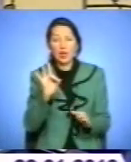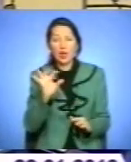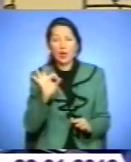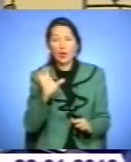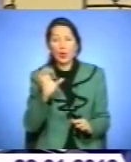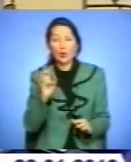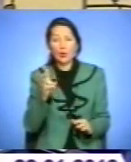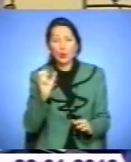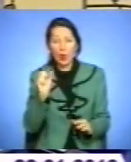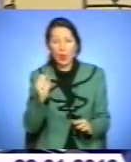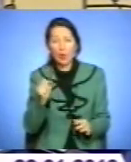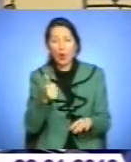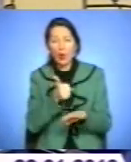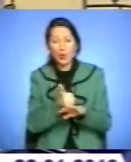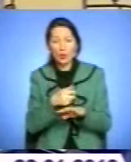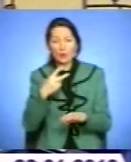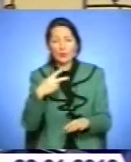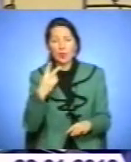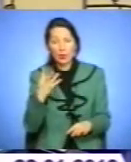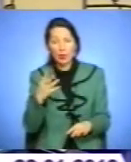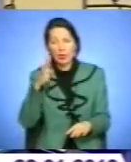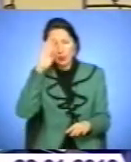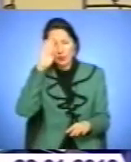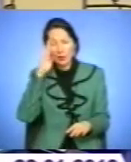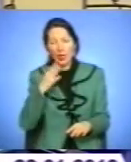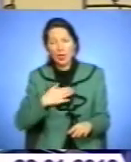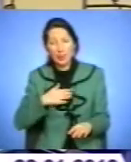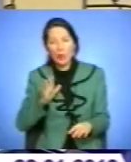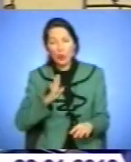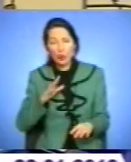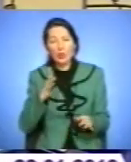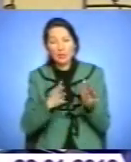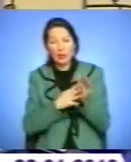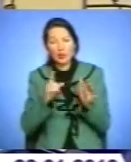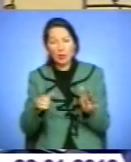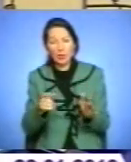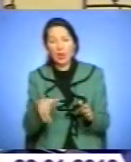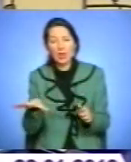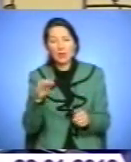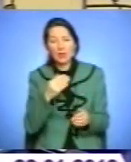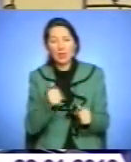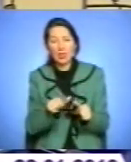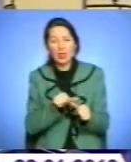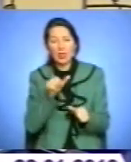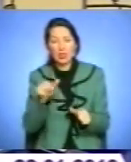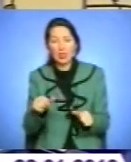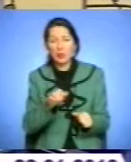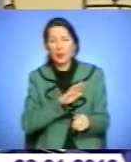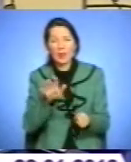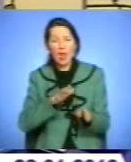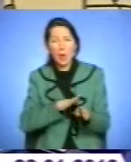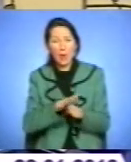24-річним Володимиром Марнусом. Знано було їх 9 років, і майже всі, окрім неповнолітнього Петра Вітєва, були покарані,